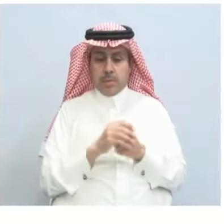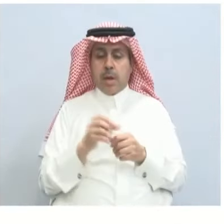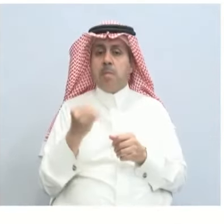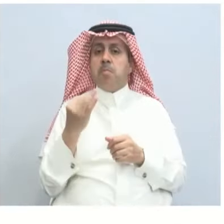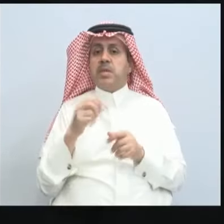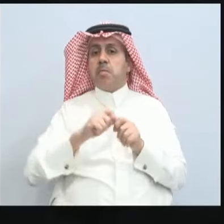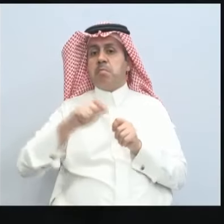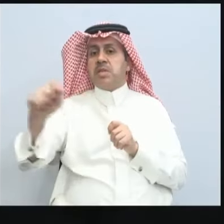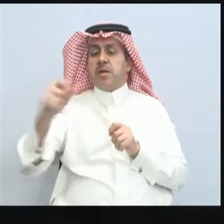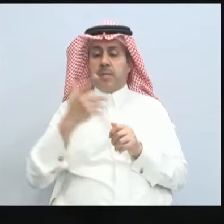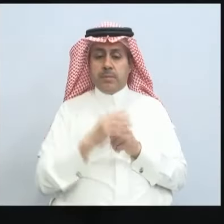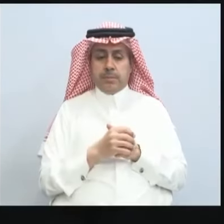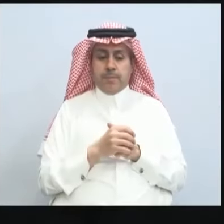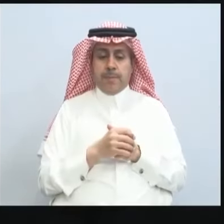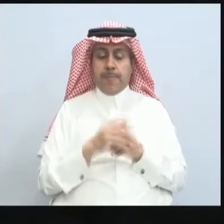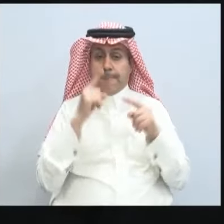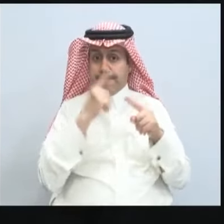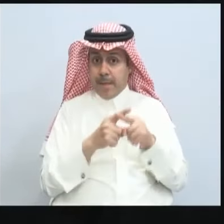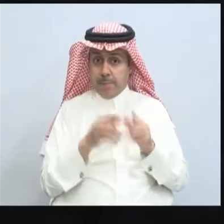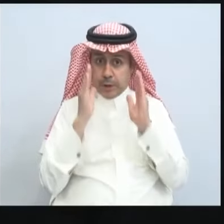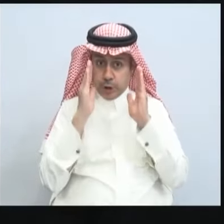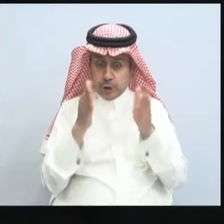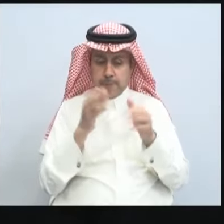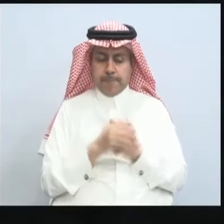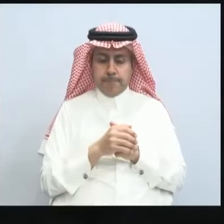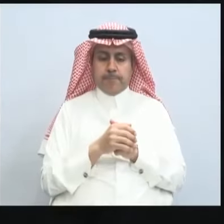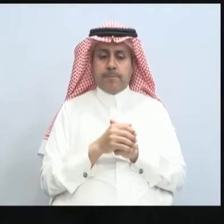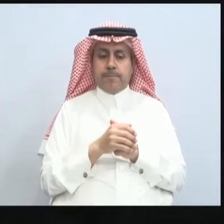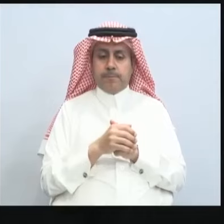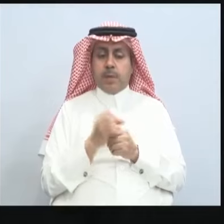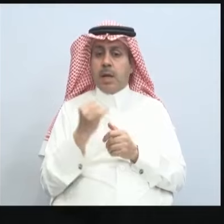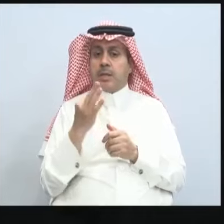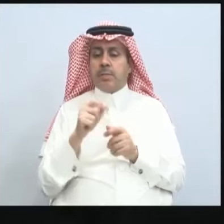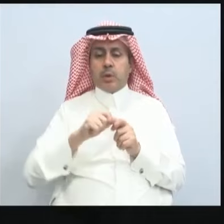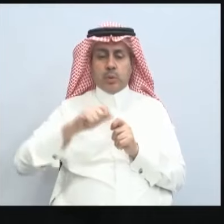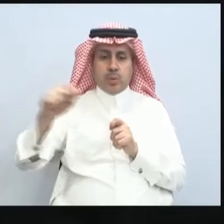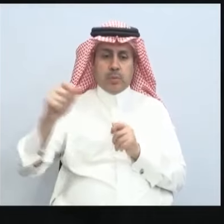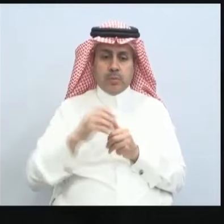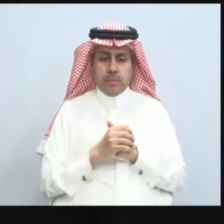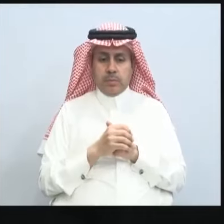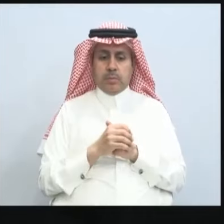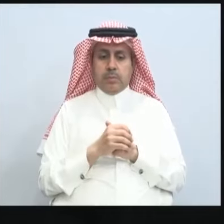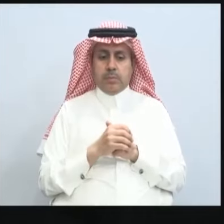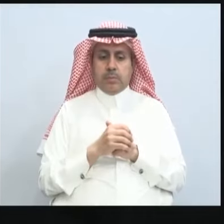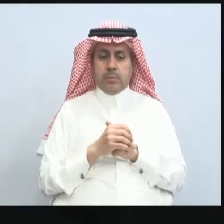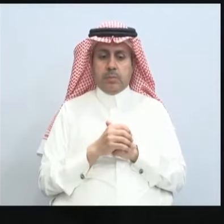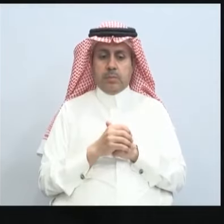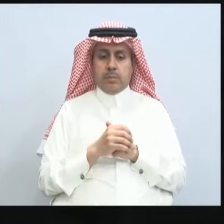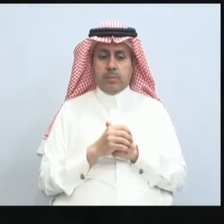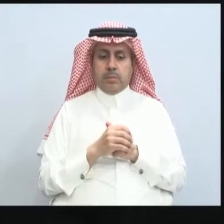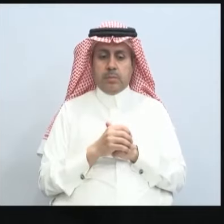حاصل الضرب الاتجاهي اذا جبت حاصل الضرب الاتجاهي بعدين احسب طول هذا المتجه عشان اجيب انا مساحه